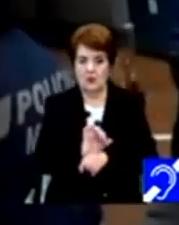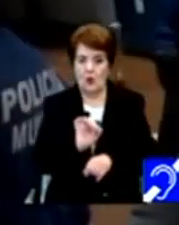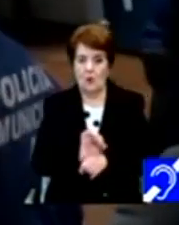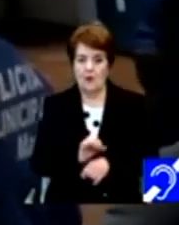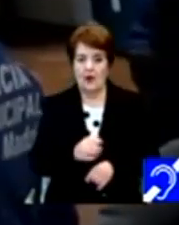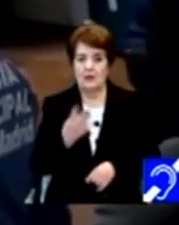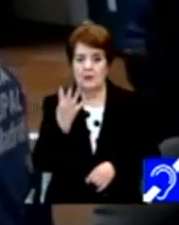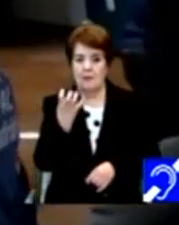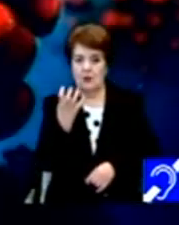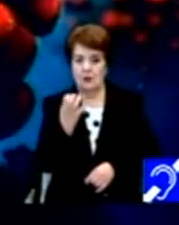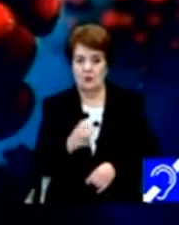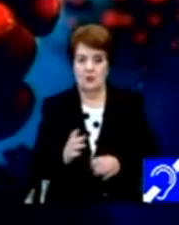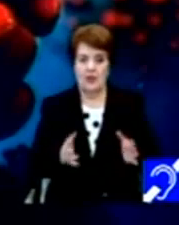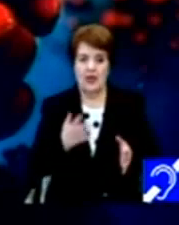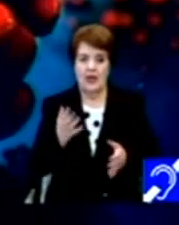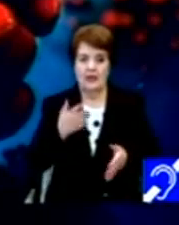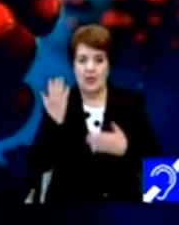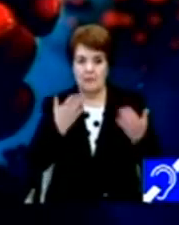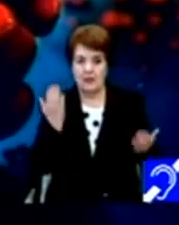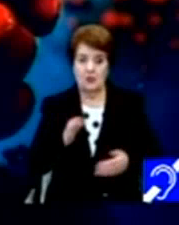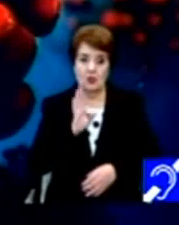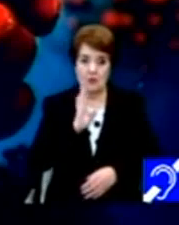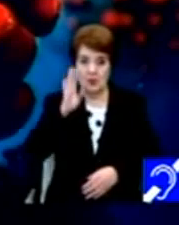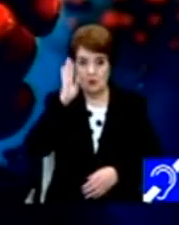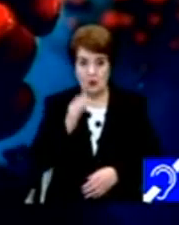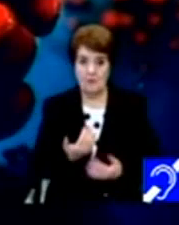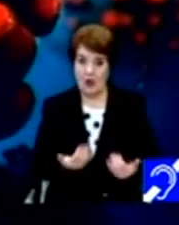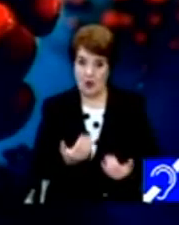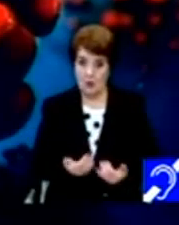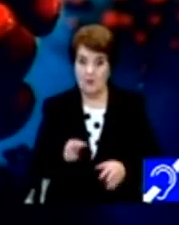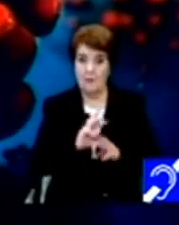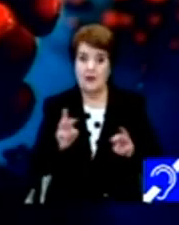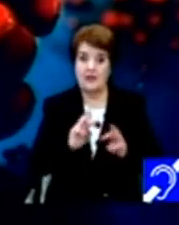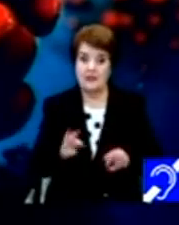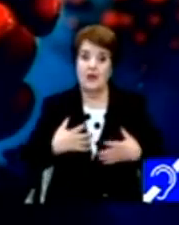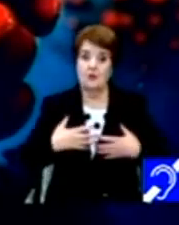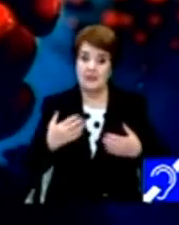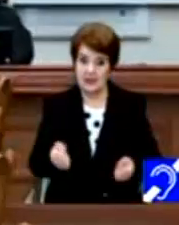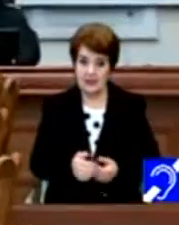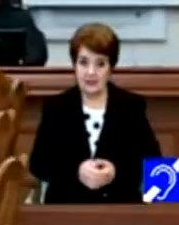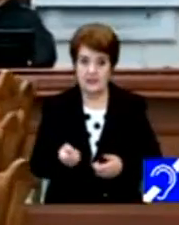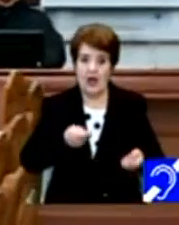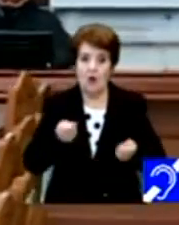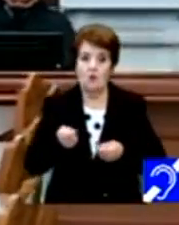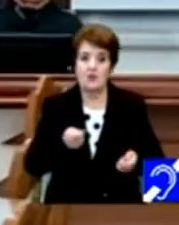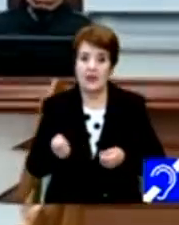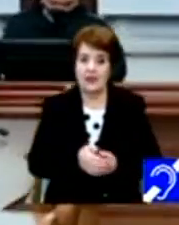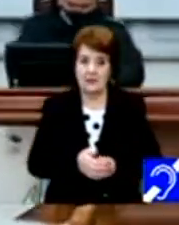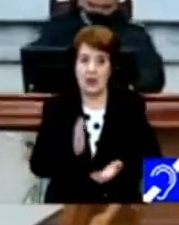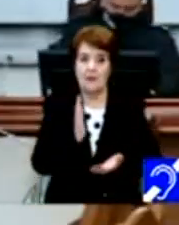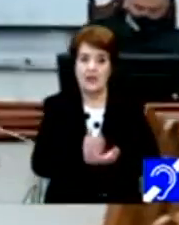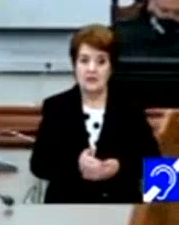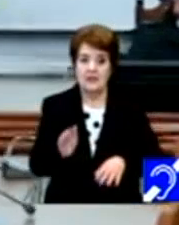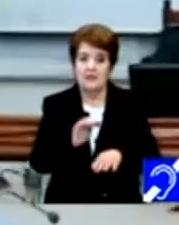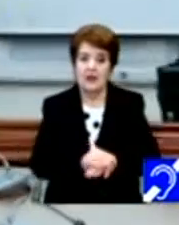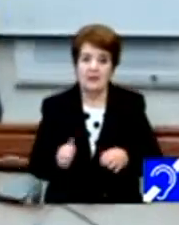zile peste 400 de petreceri. Doamnelor și domnilor, mergem acum la Ministerul Sănătății, unde autoritățile prezintă